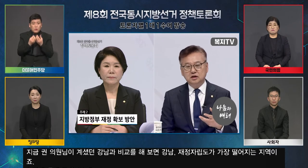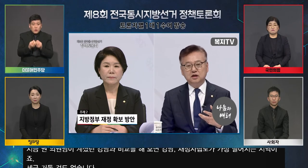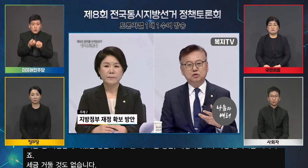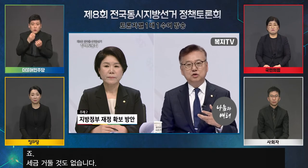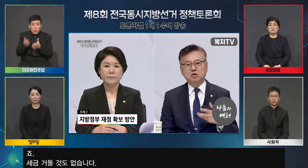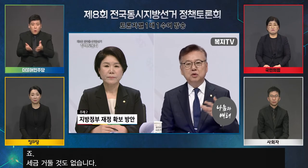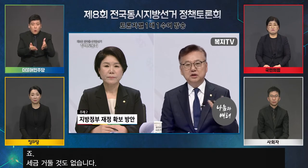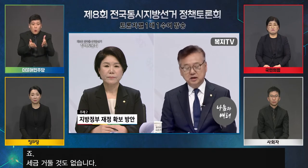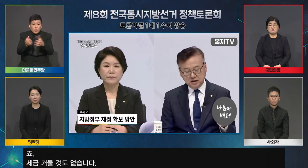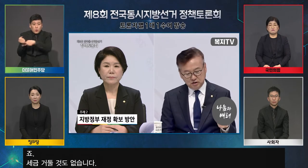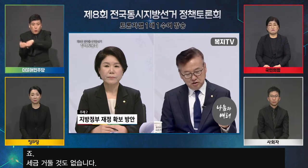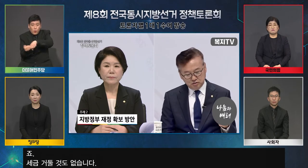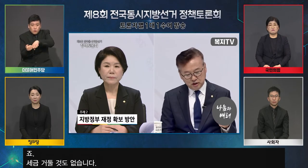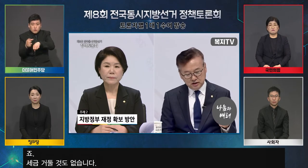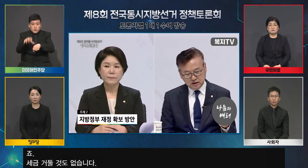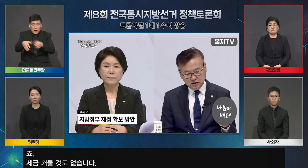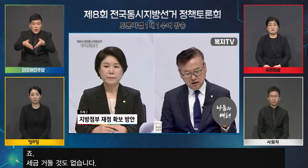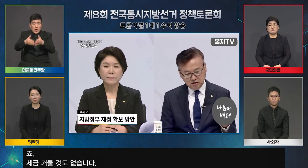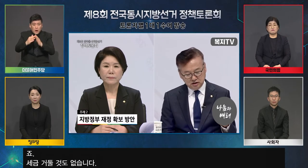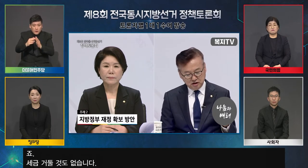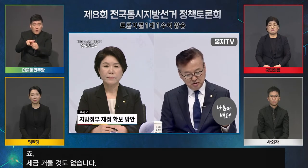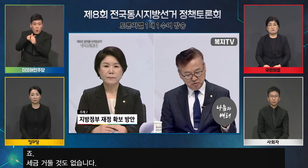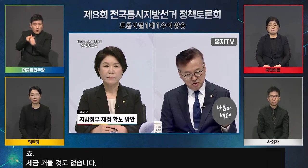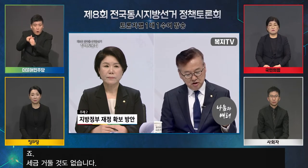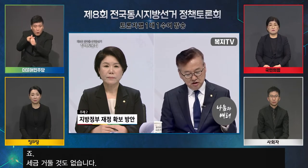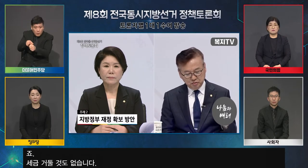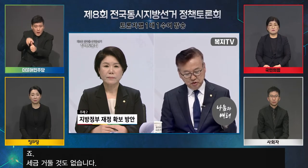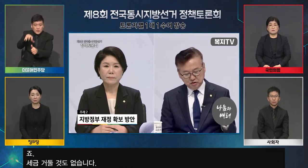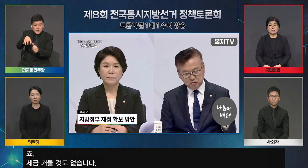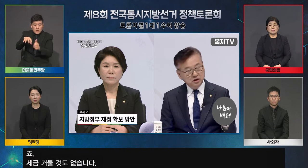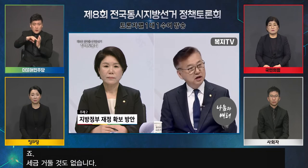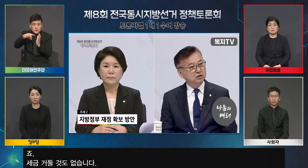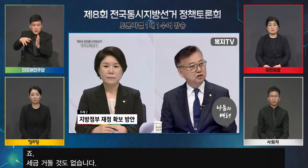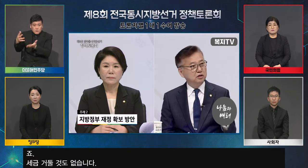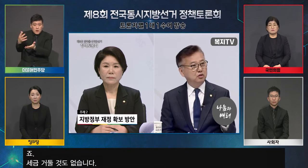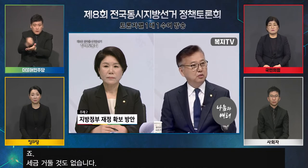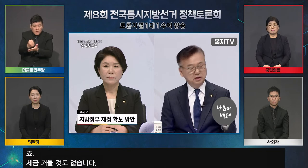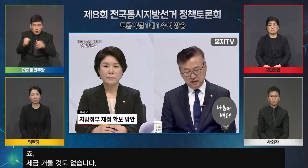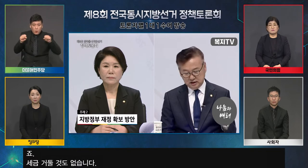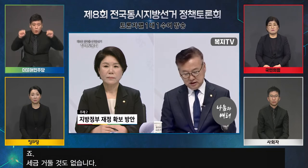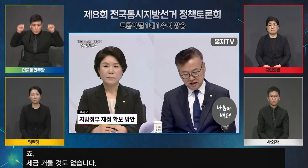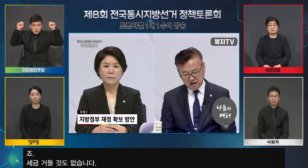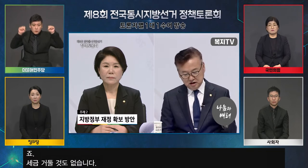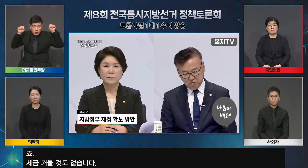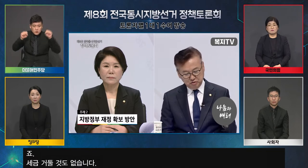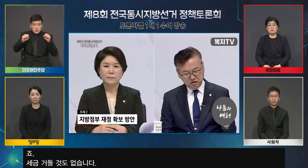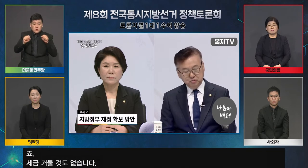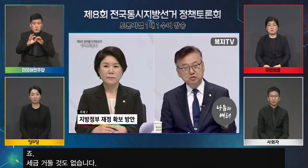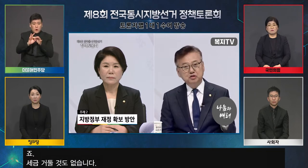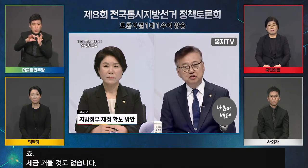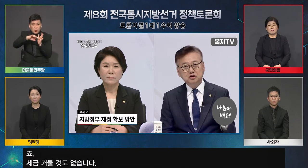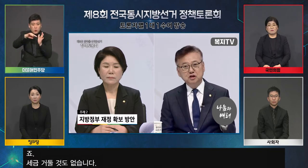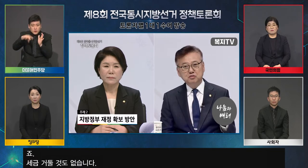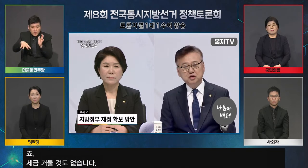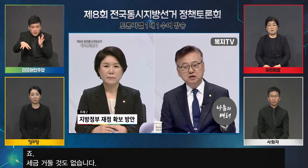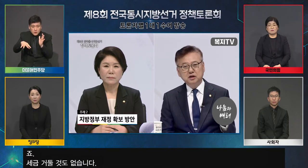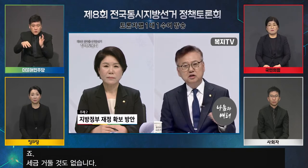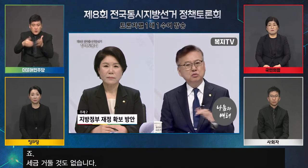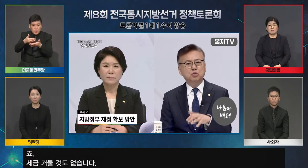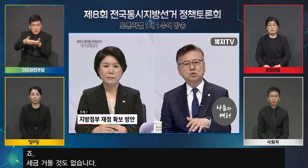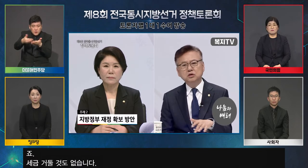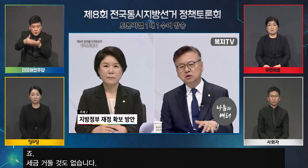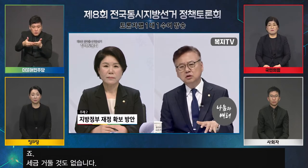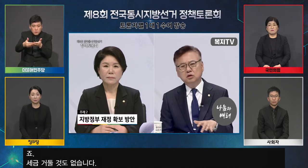입장한다든가 또 경마장에 또 한다든가 그다음에 스포츠 소재 레저세를 도입한다든가 미술품에 취득세를